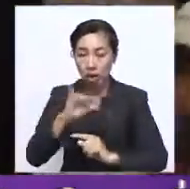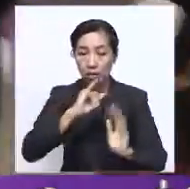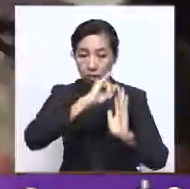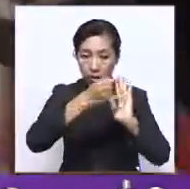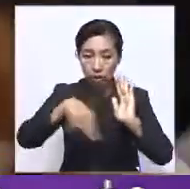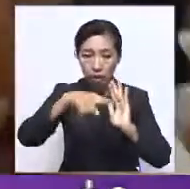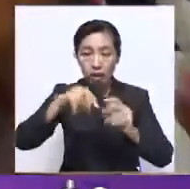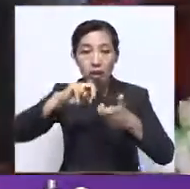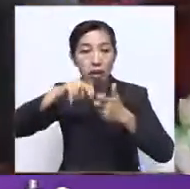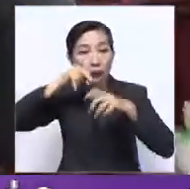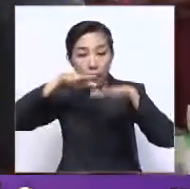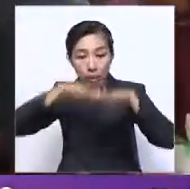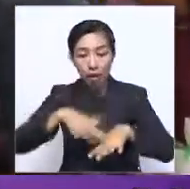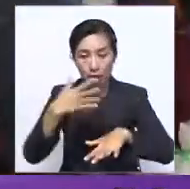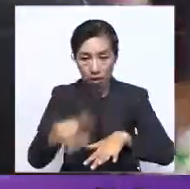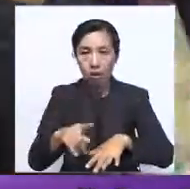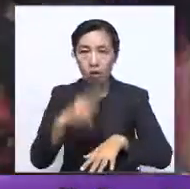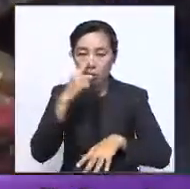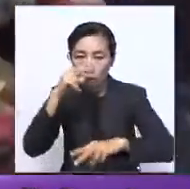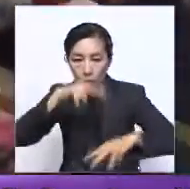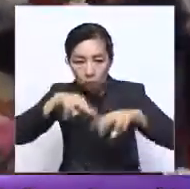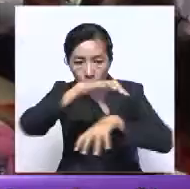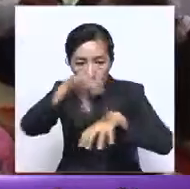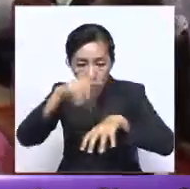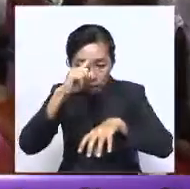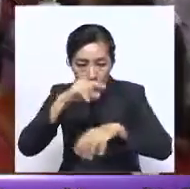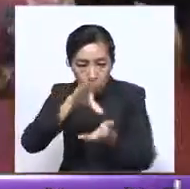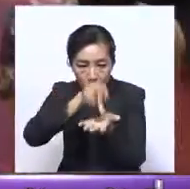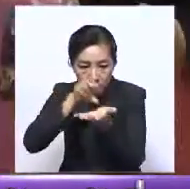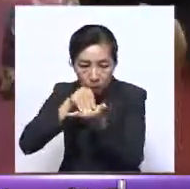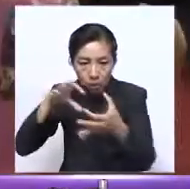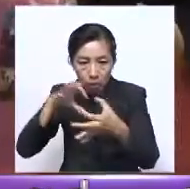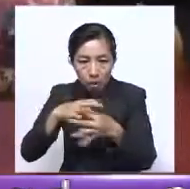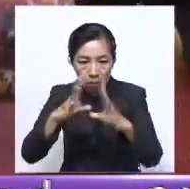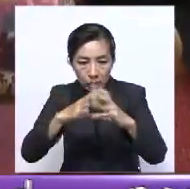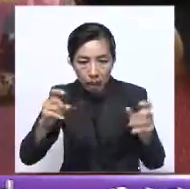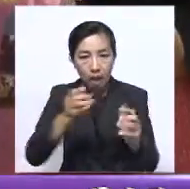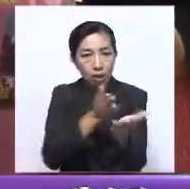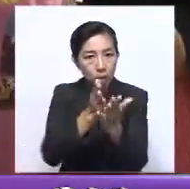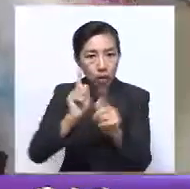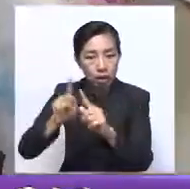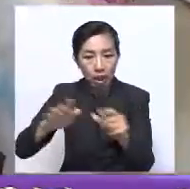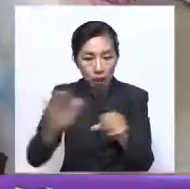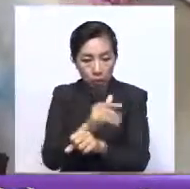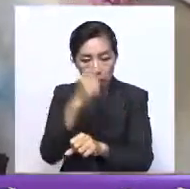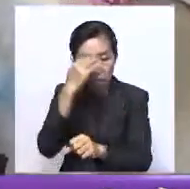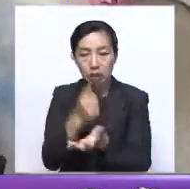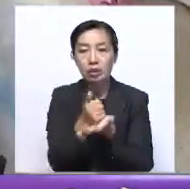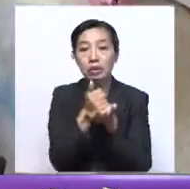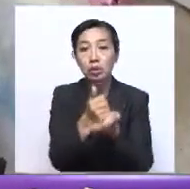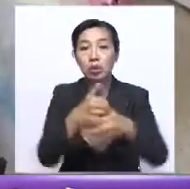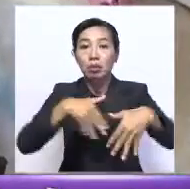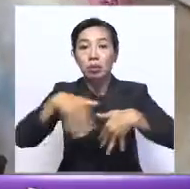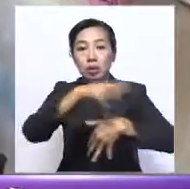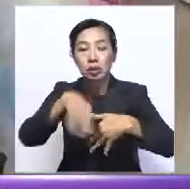การณ์คลี่คลายแล้วให้เร่งสำรวจและจัดทำบัญชีความเสียหายให้ครอบคลุมทุกด้านเพื่อให้การช่วยเหลือผู้ประสบภัย